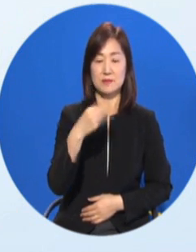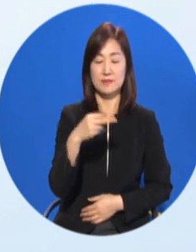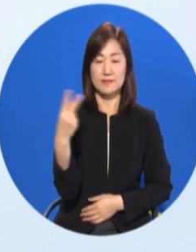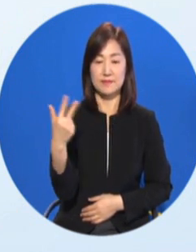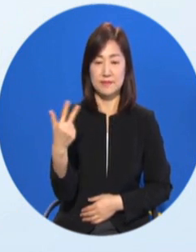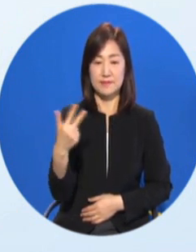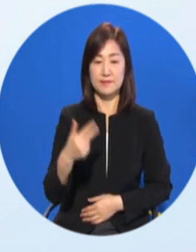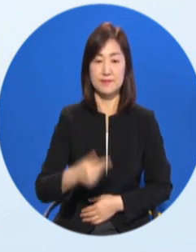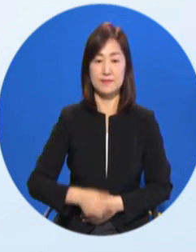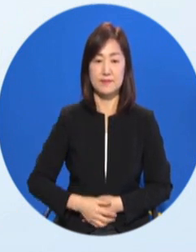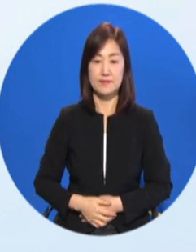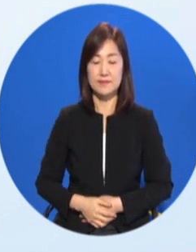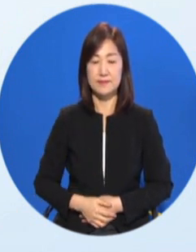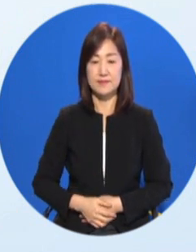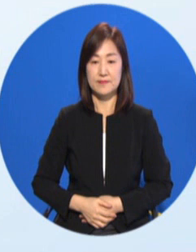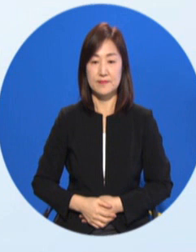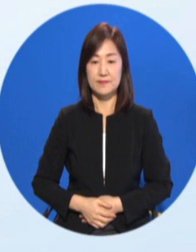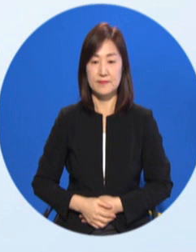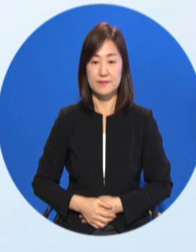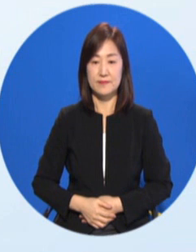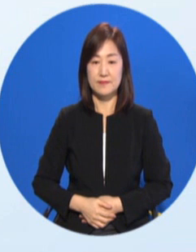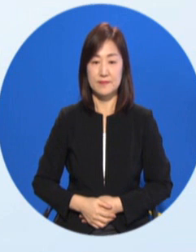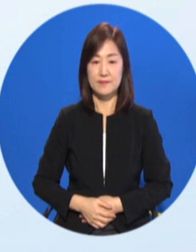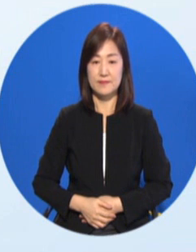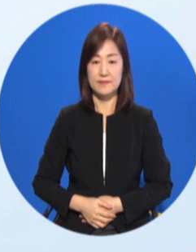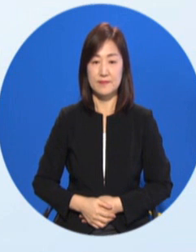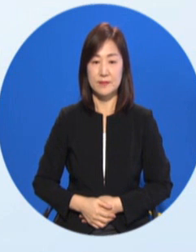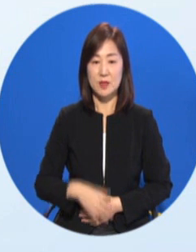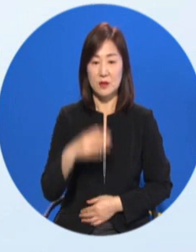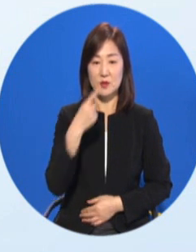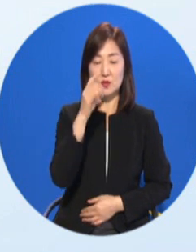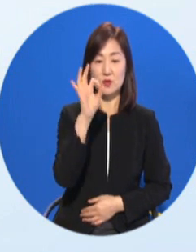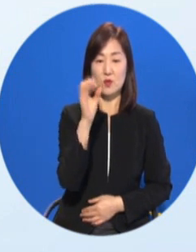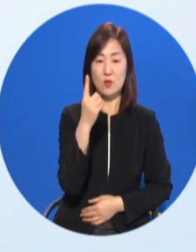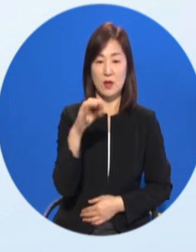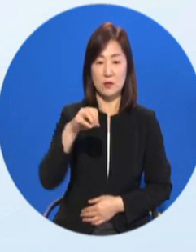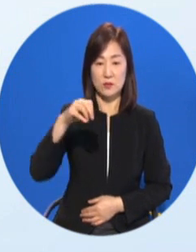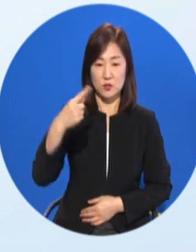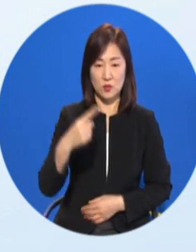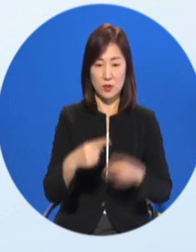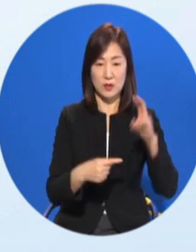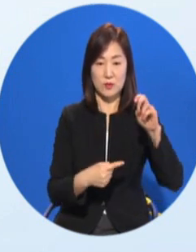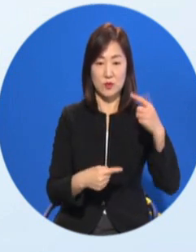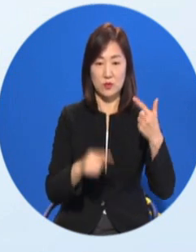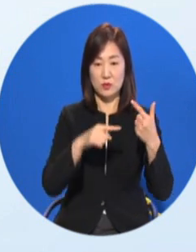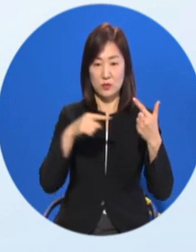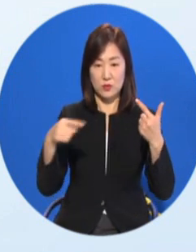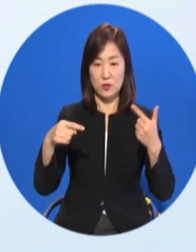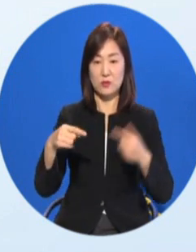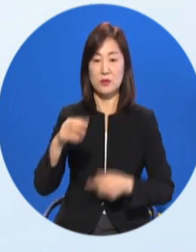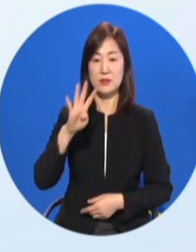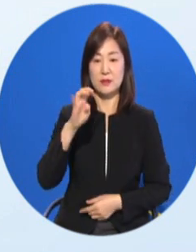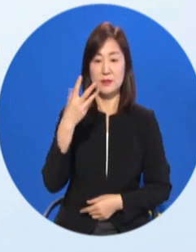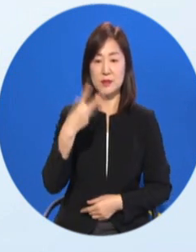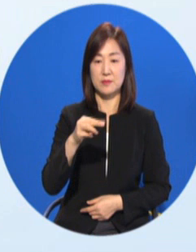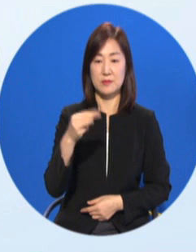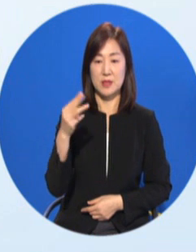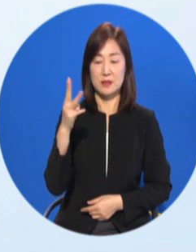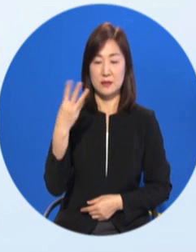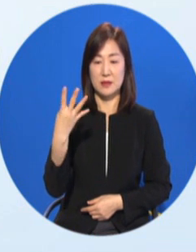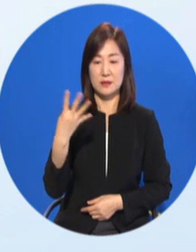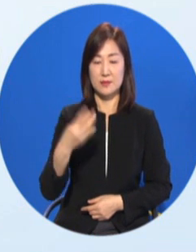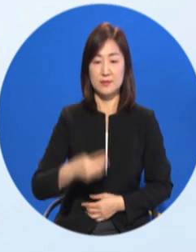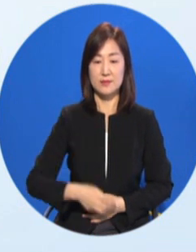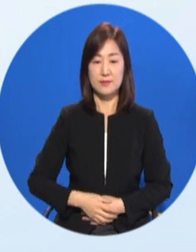106동 에서 110동 주민 4 187,000원 26 통 연동 대주아파트 103동 에서 105동